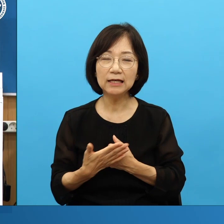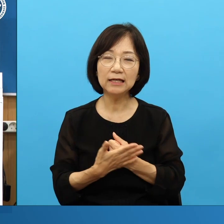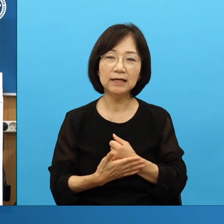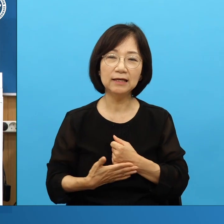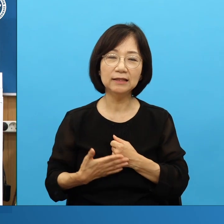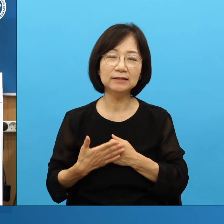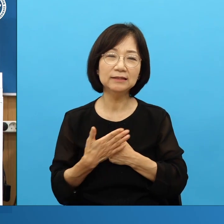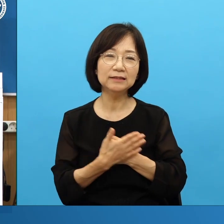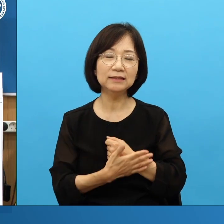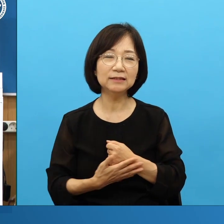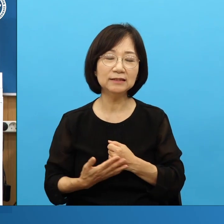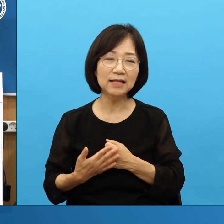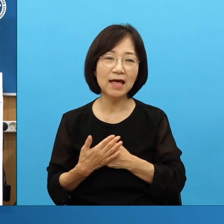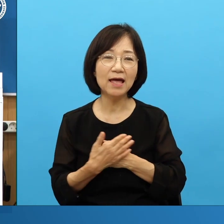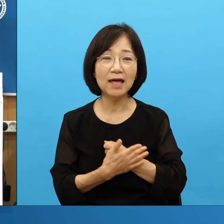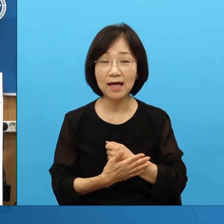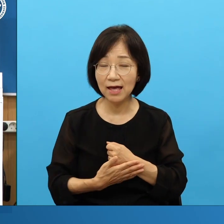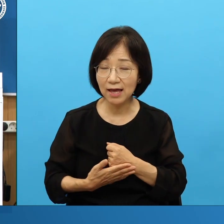대보신